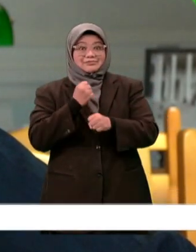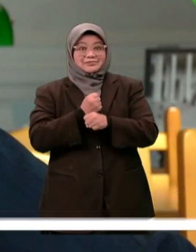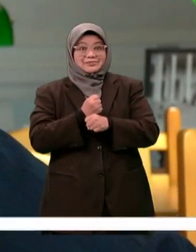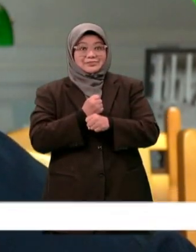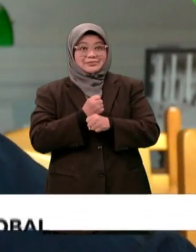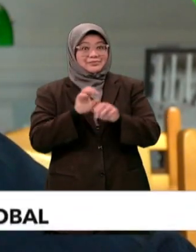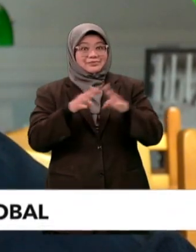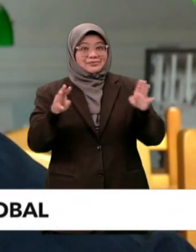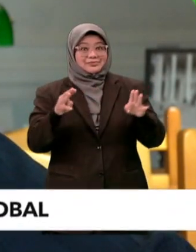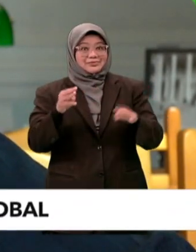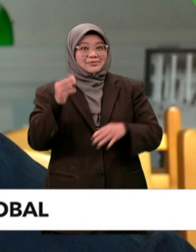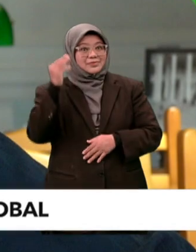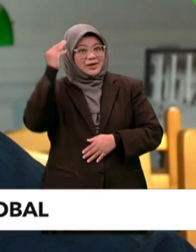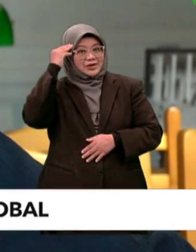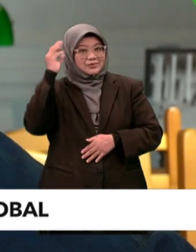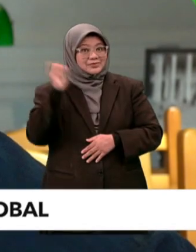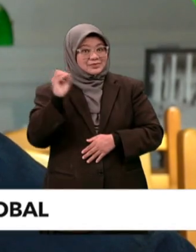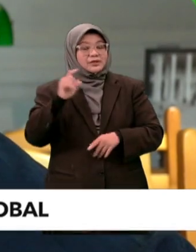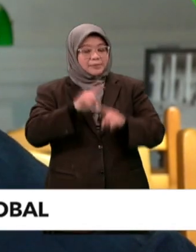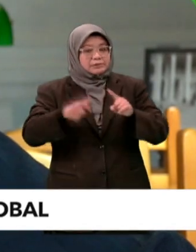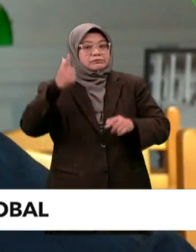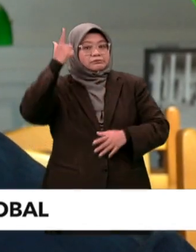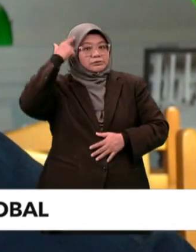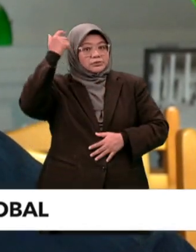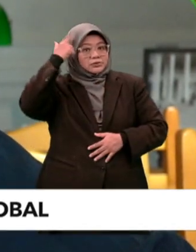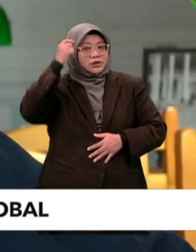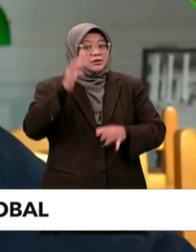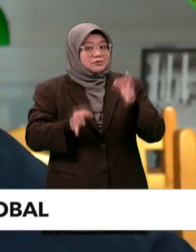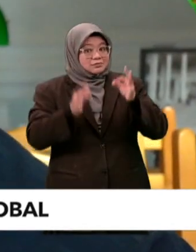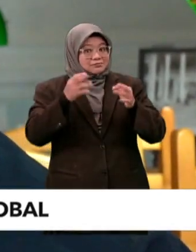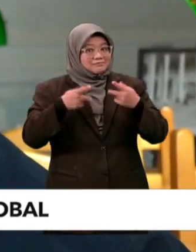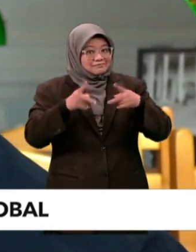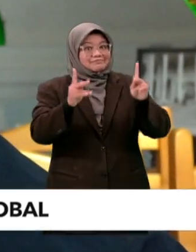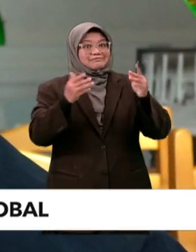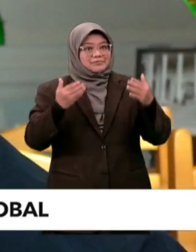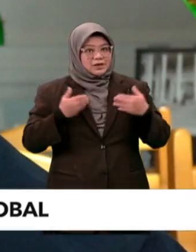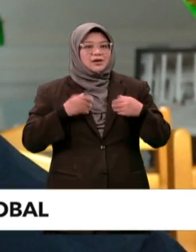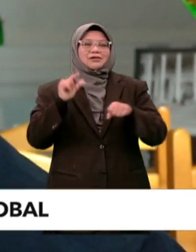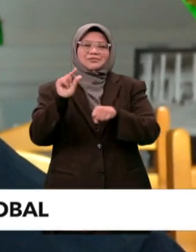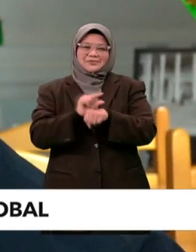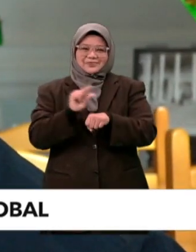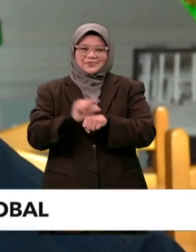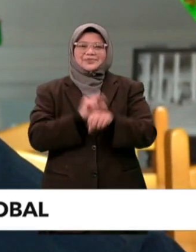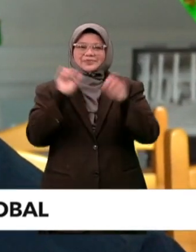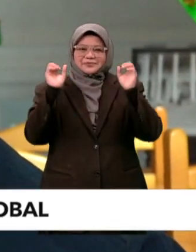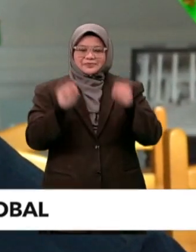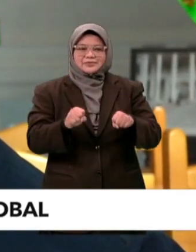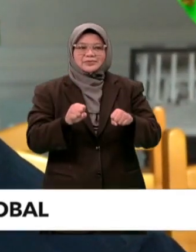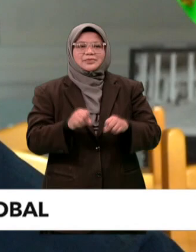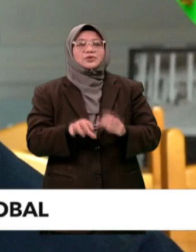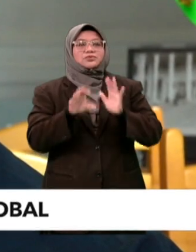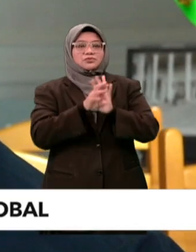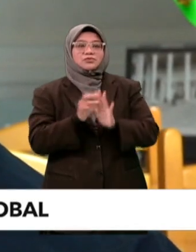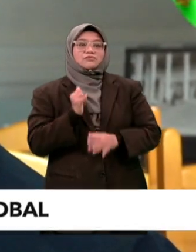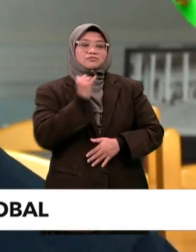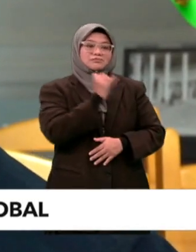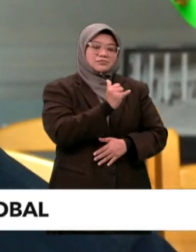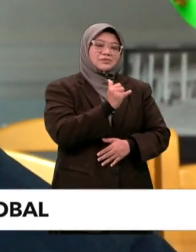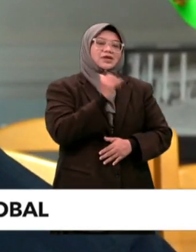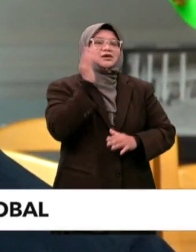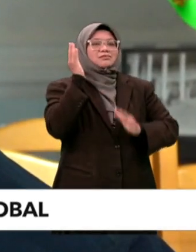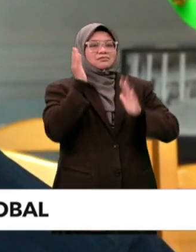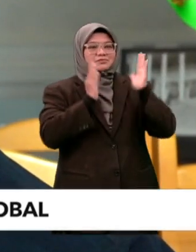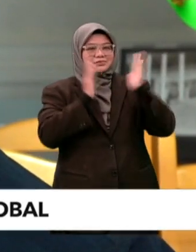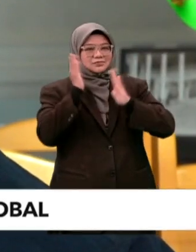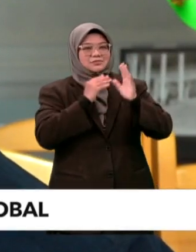Melayu tapi mereka tahu bahasa Melayu dan kalau ada peluang nanti mereka akan gunakan pergi ke Malaysia untuk bekerja